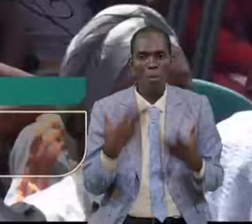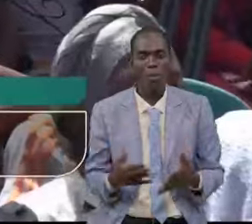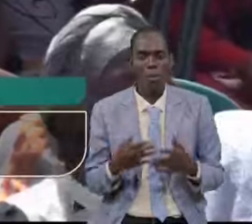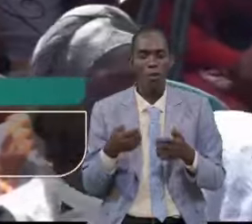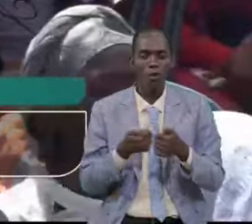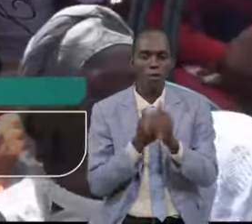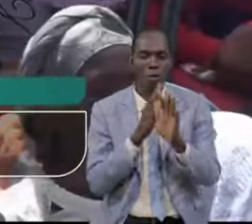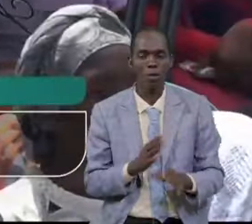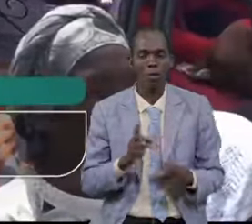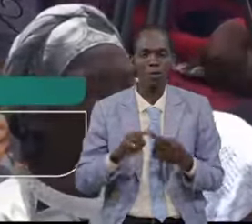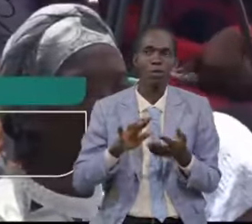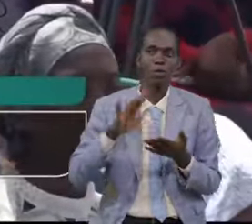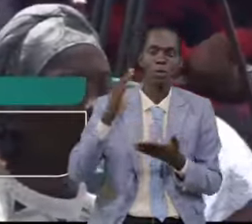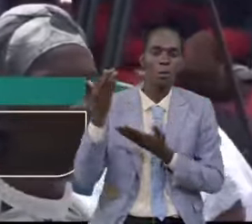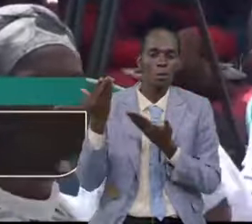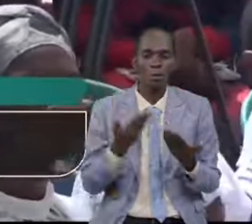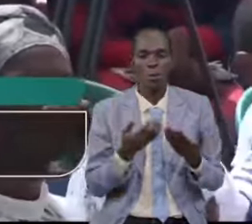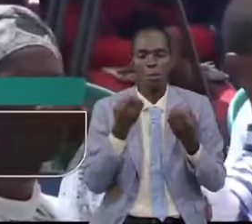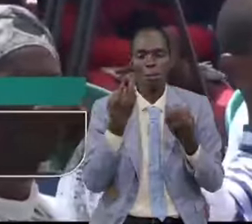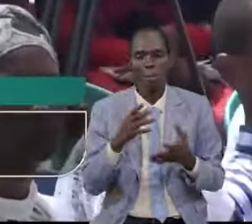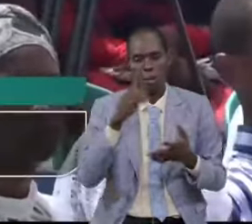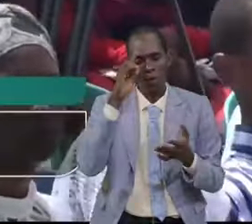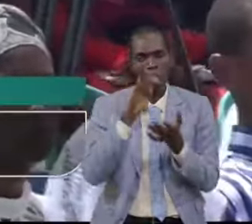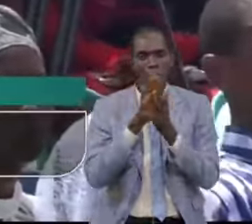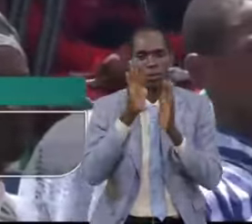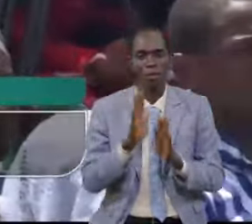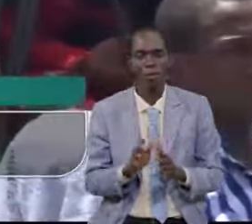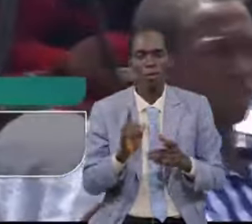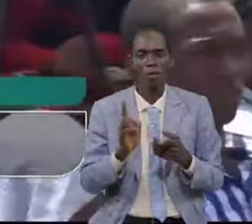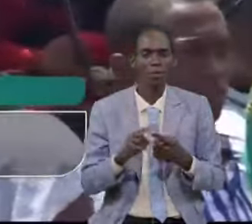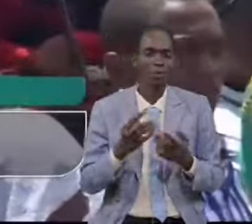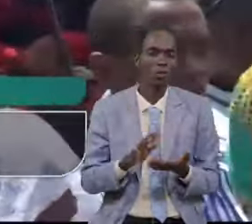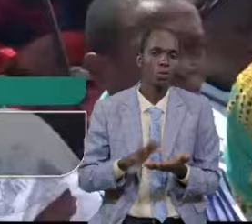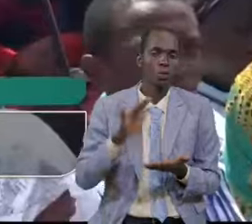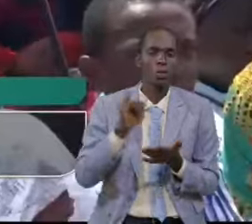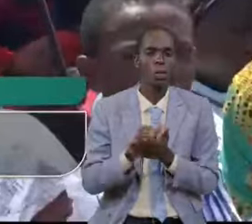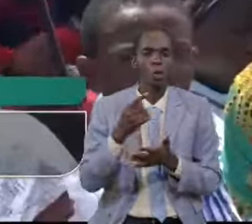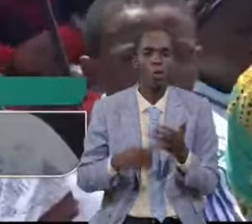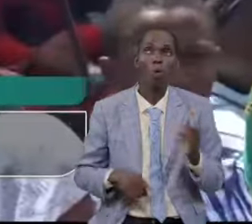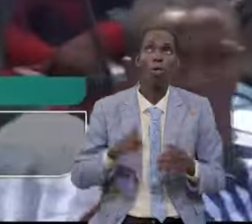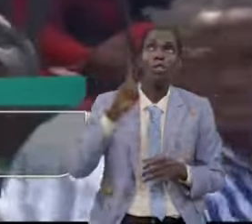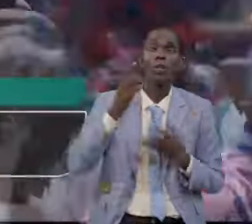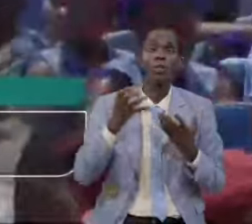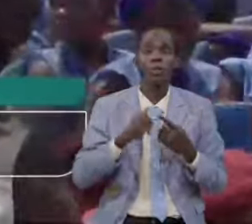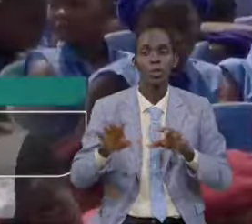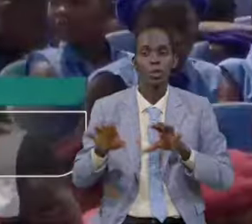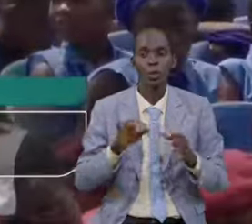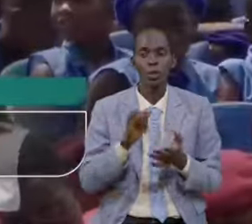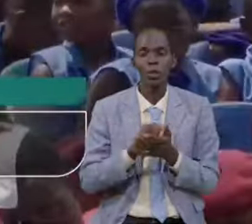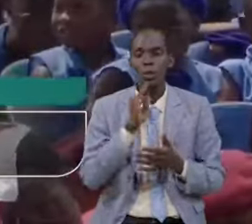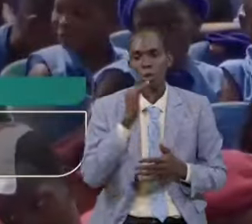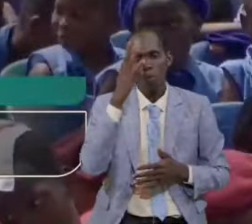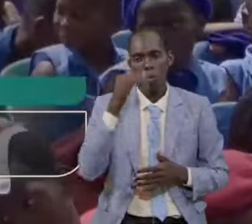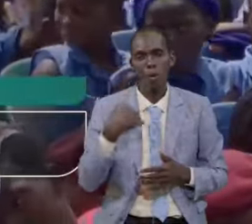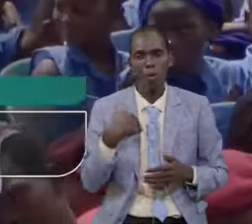Voulant conduire à la gloire beaucoup de fils, beaucoup de croyants à la gloire. C'est ce qu'il veut faire. Et voilà pourquoi nous marchons